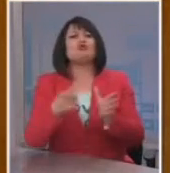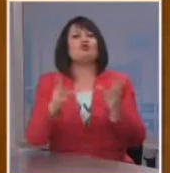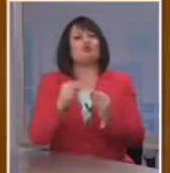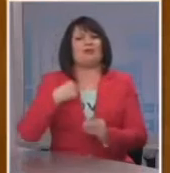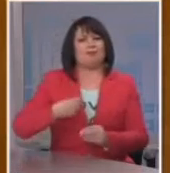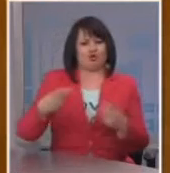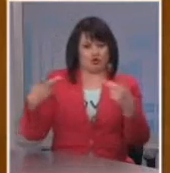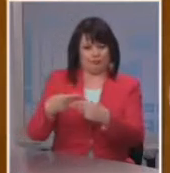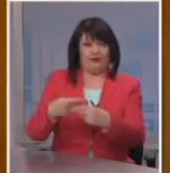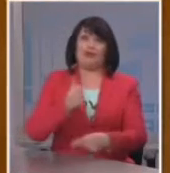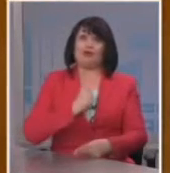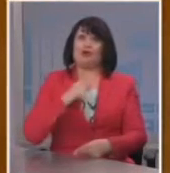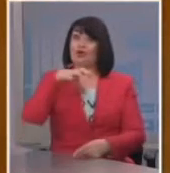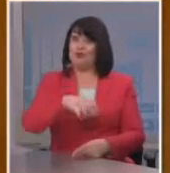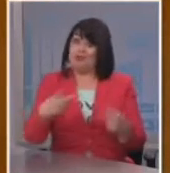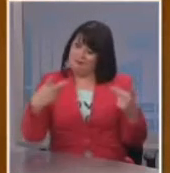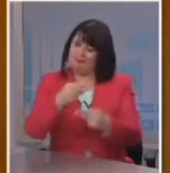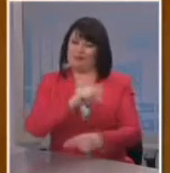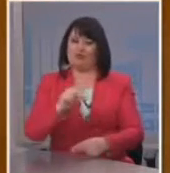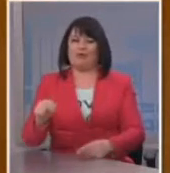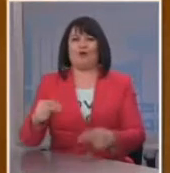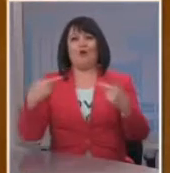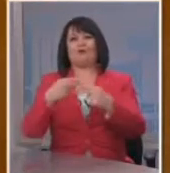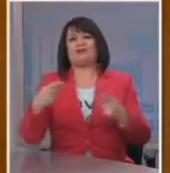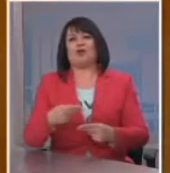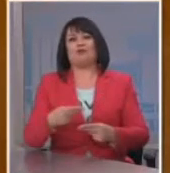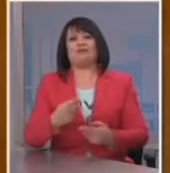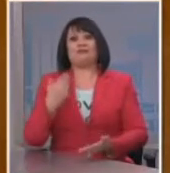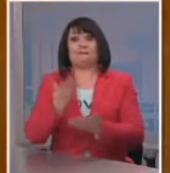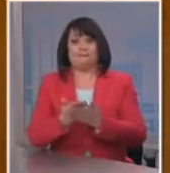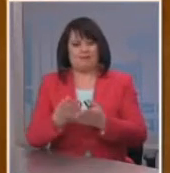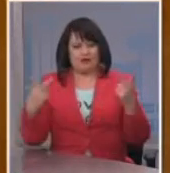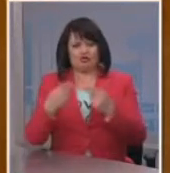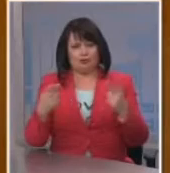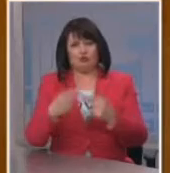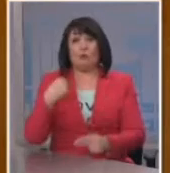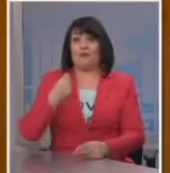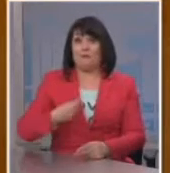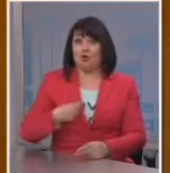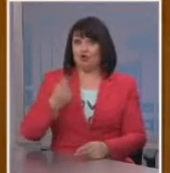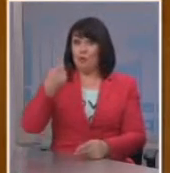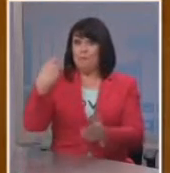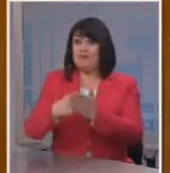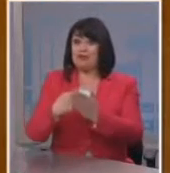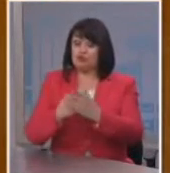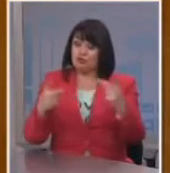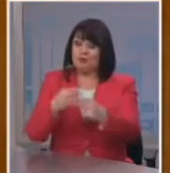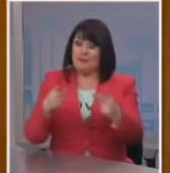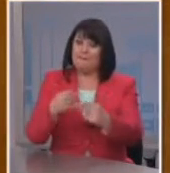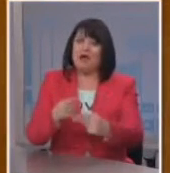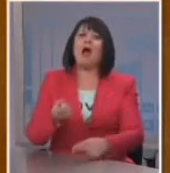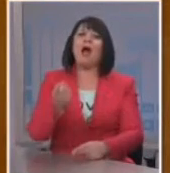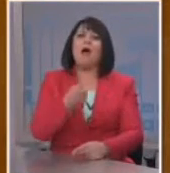χωρίς να κοπούν μισθοί και στον ιδιωτικό τομέα. Όσοι ζητούν περικοπές μισθών στο δημόσιο εννοούν και θέλουν και